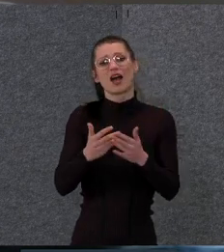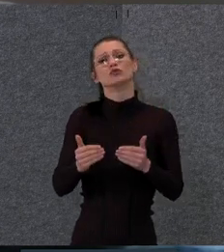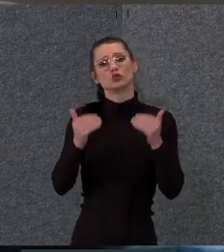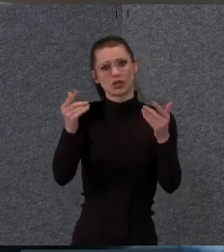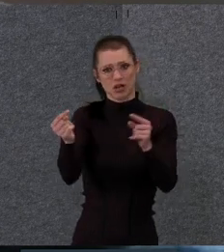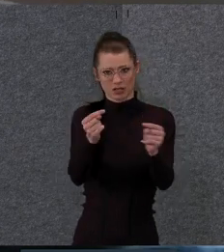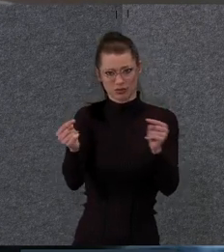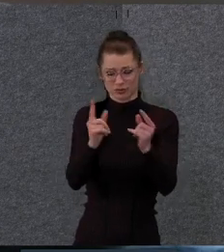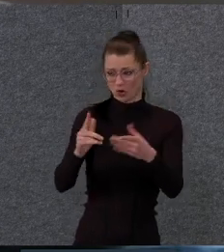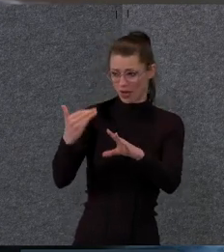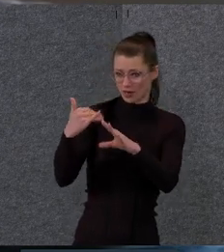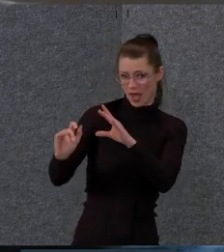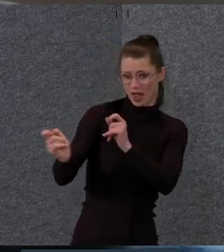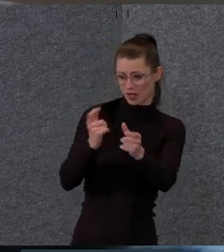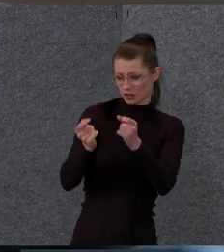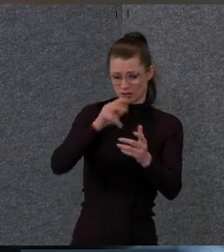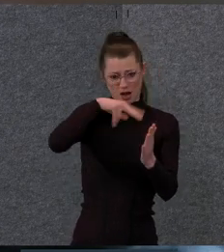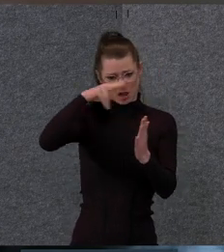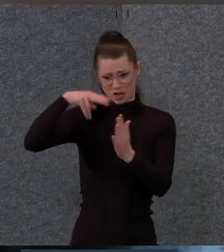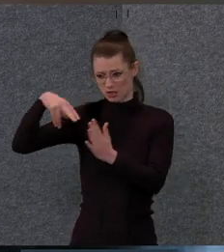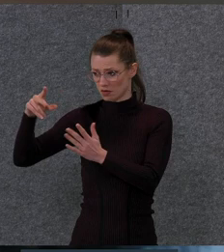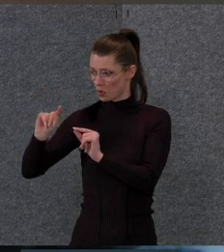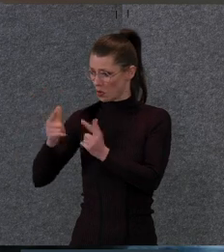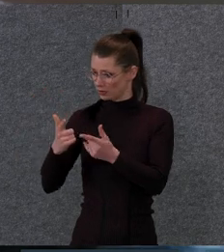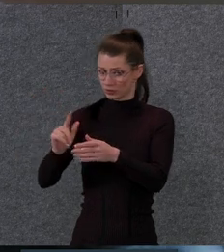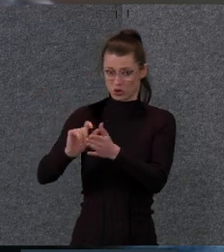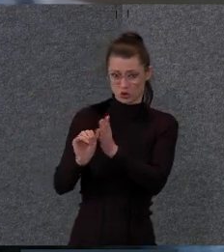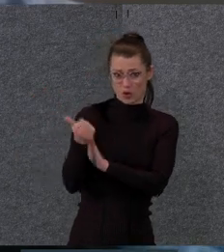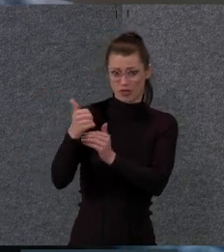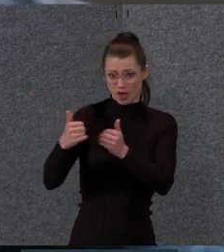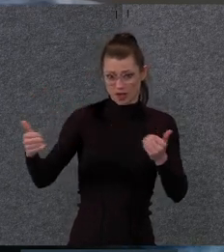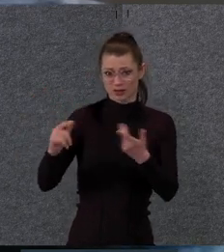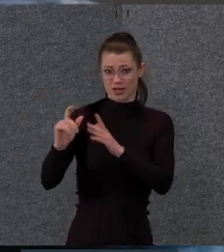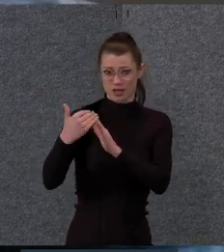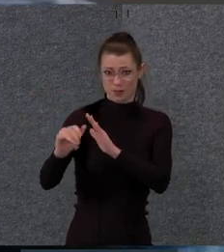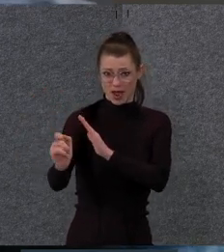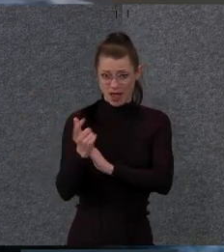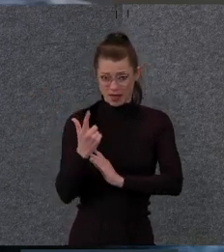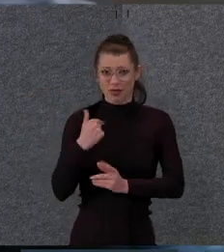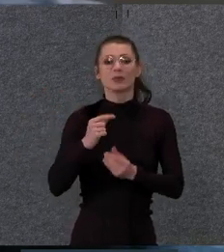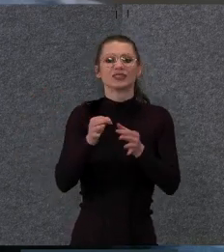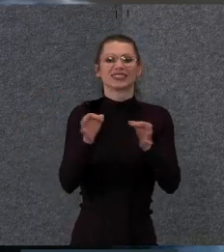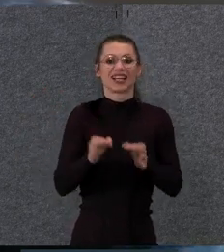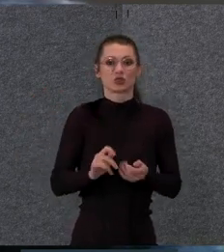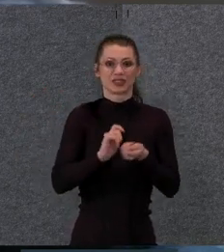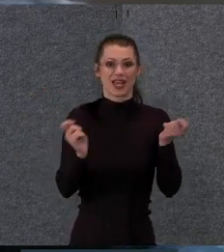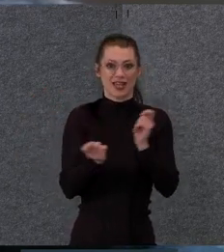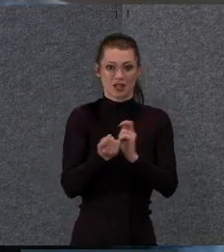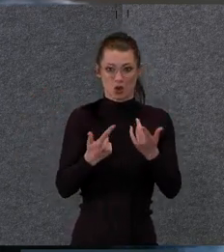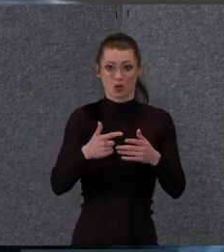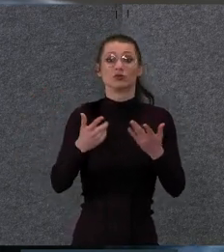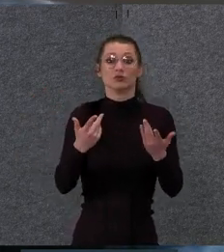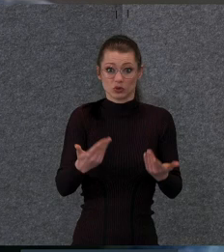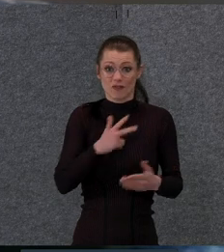Mails durchgeschaut und geschaut, wurde ich gesondert in einer Mail darüber informiert, dass diese Satzungsänderungen stattfinden und ich habe es nicht